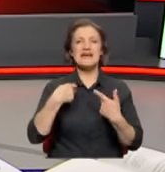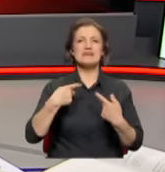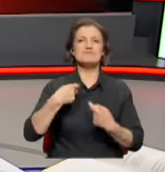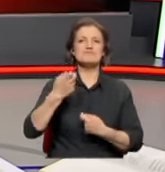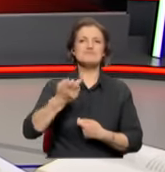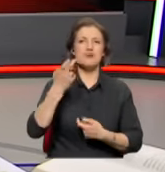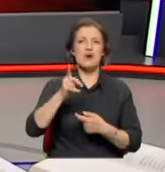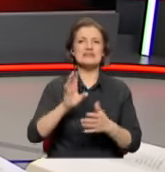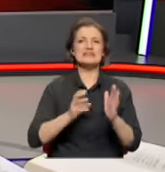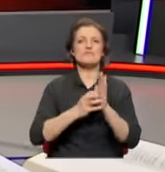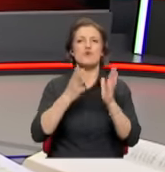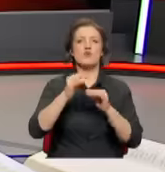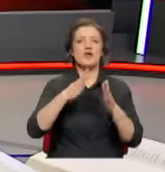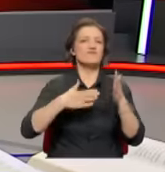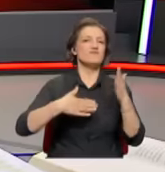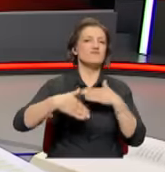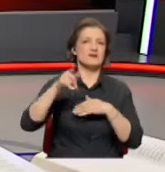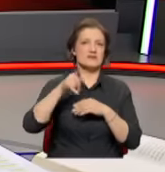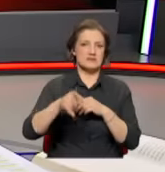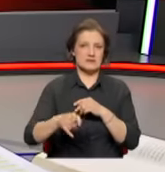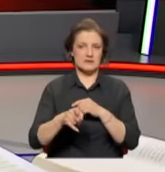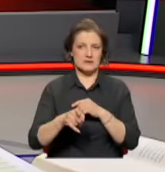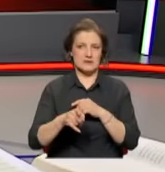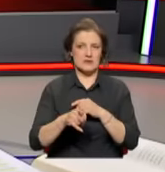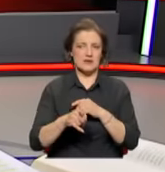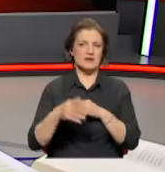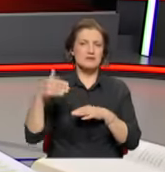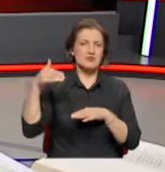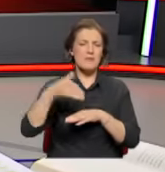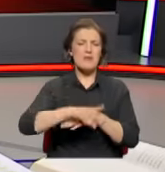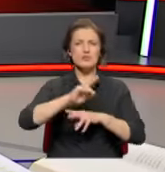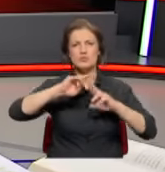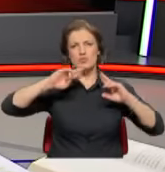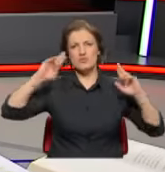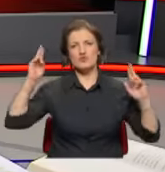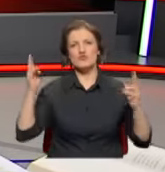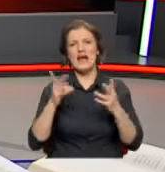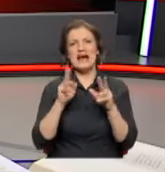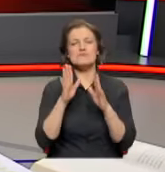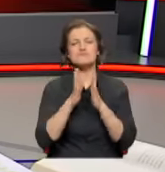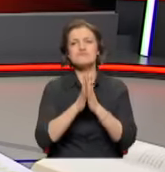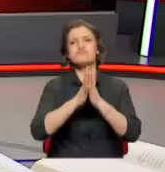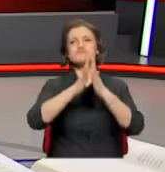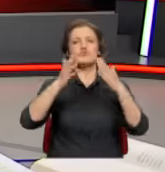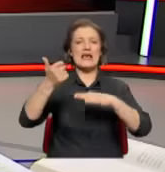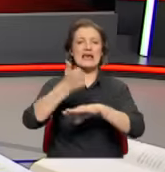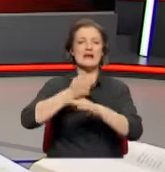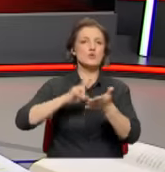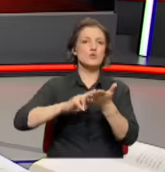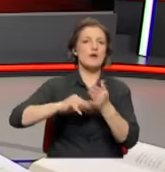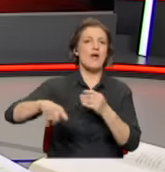sembolü oldu ama ondan çok daha fazlasını gömen dünya kadar iktidar mensubu